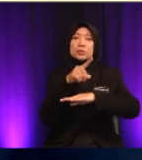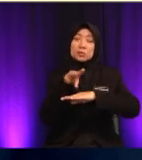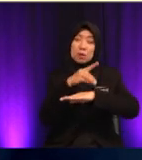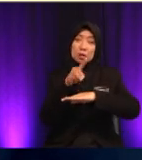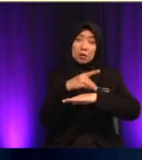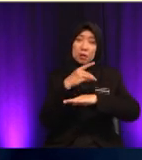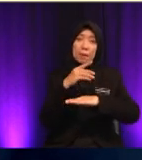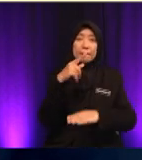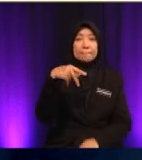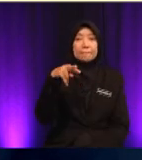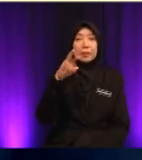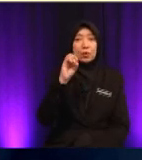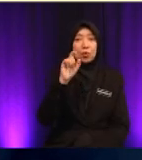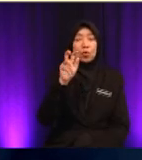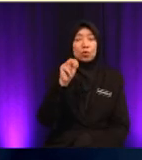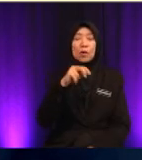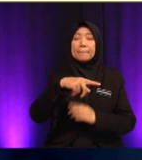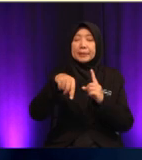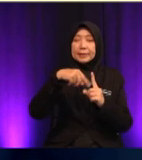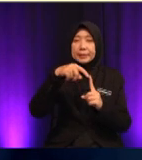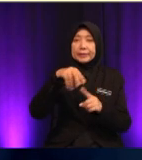masih mudanya hilang